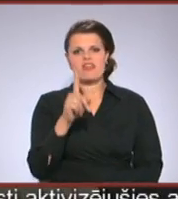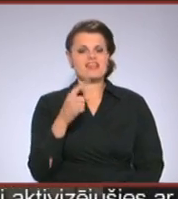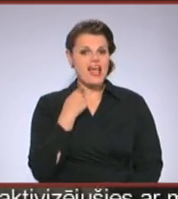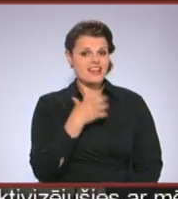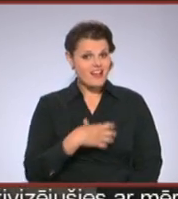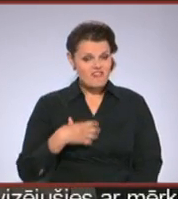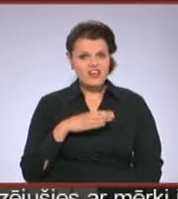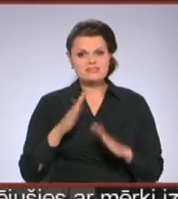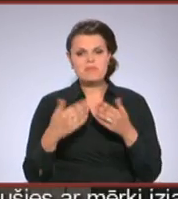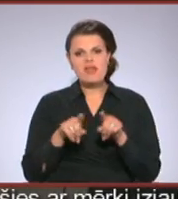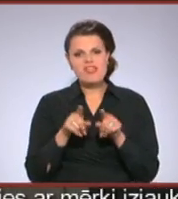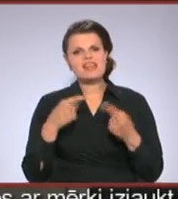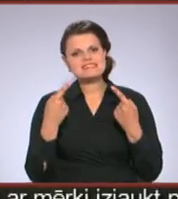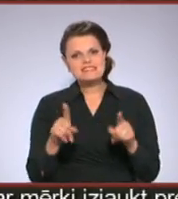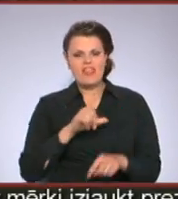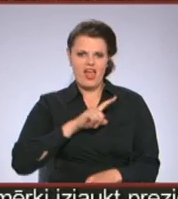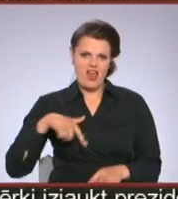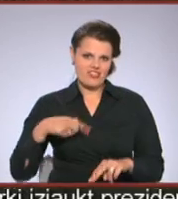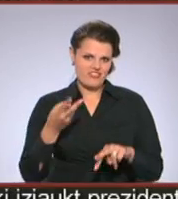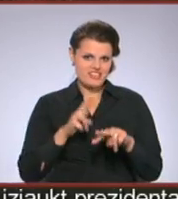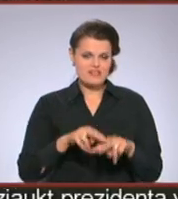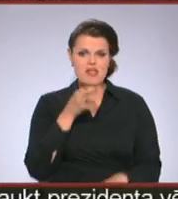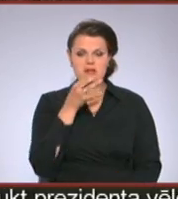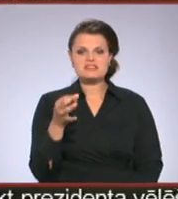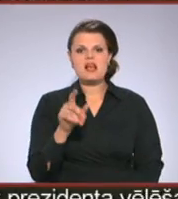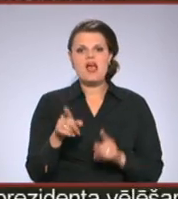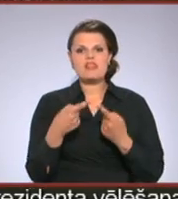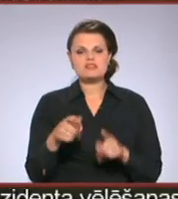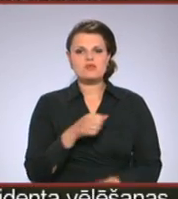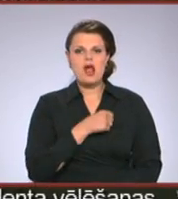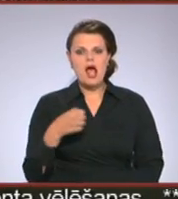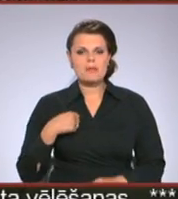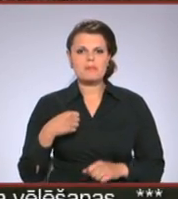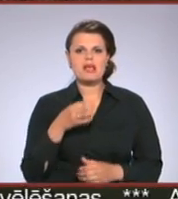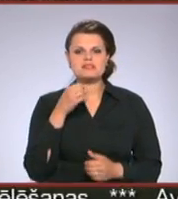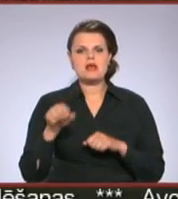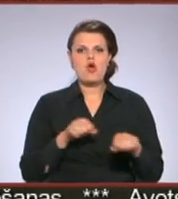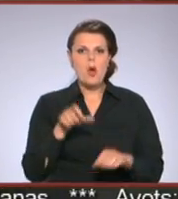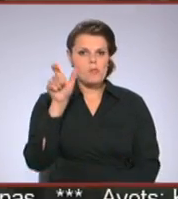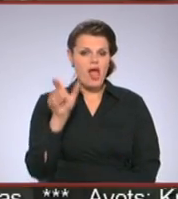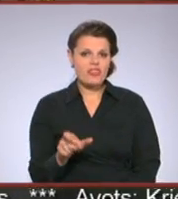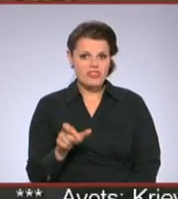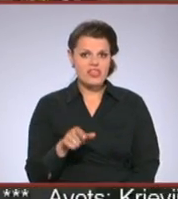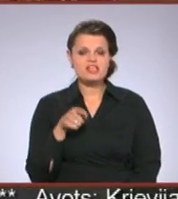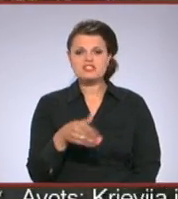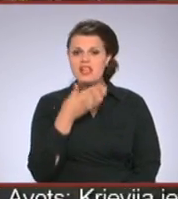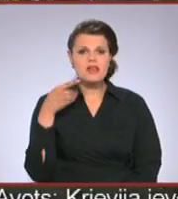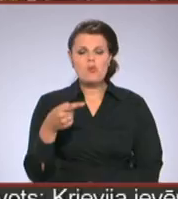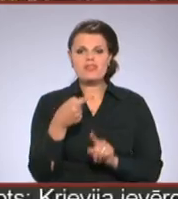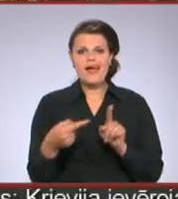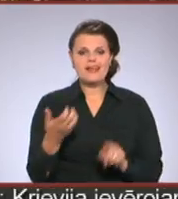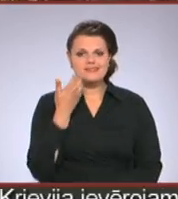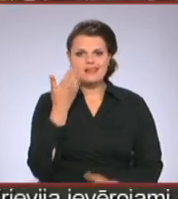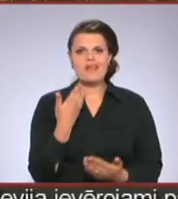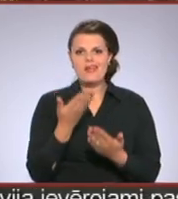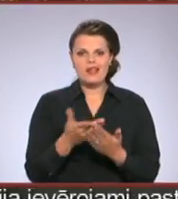arī citās Latvijas vietās. Kā norāda Nacionālo bruņoto spēku komandieris Raimonds Graube, šī gan nav tā reize, lai